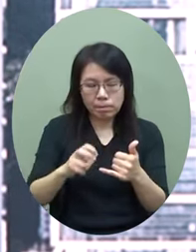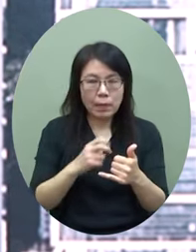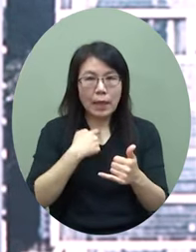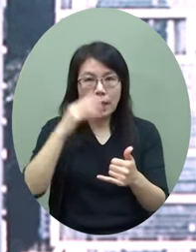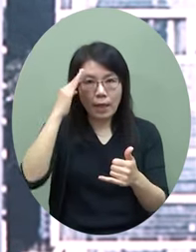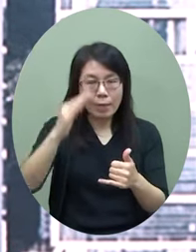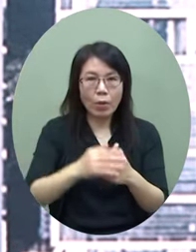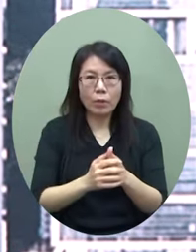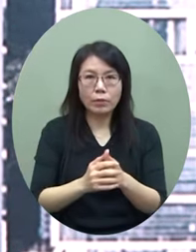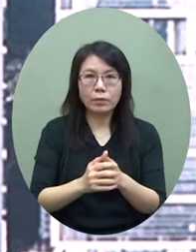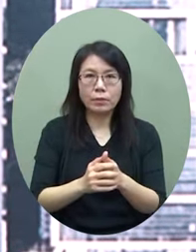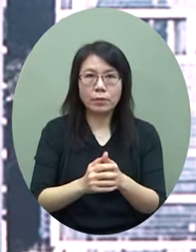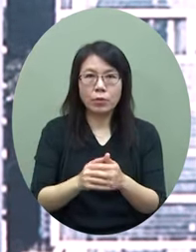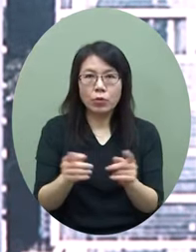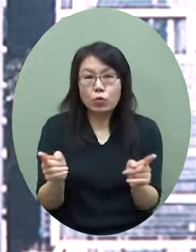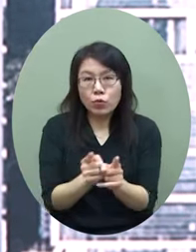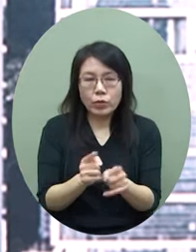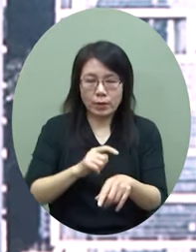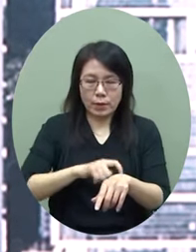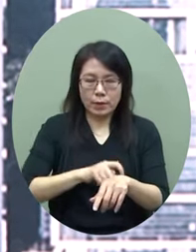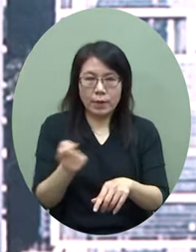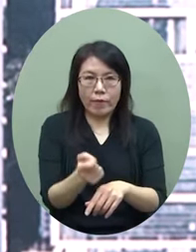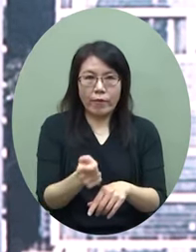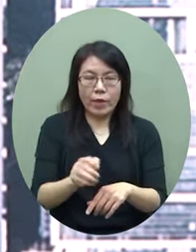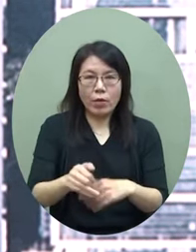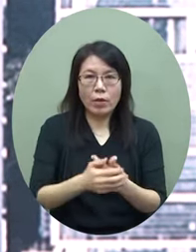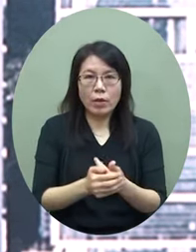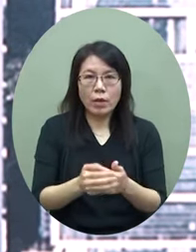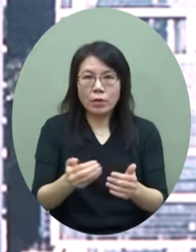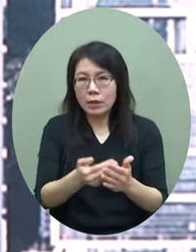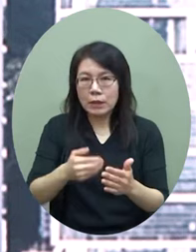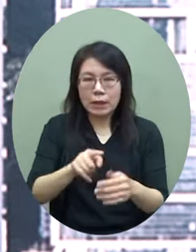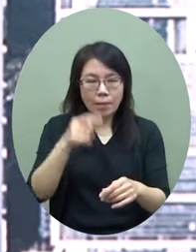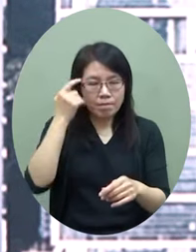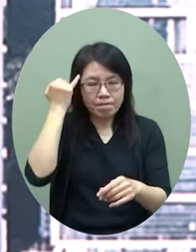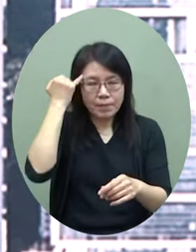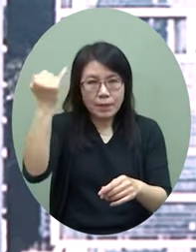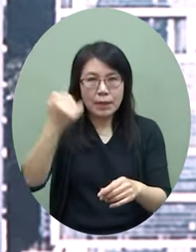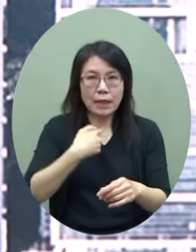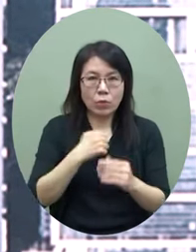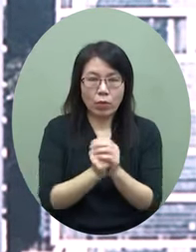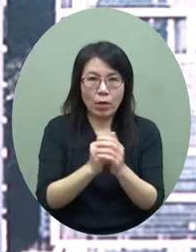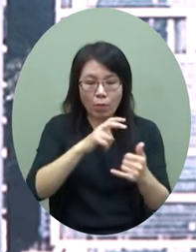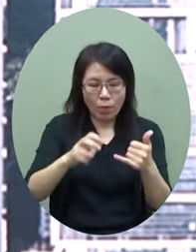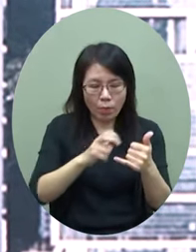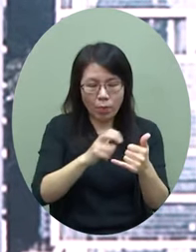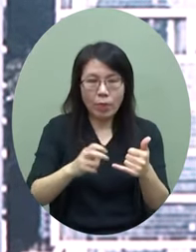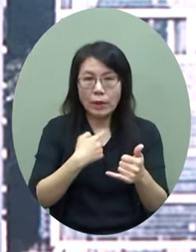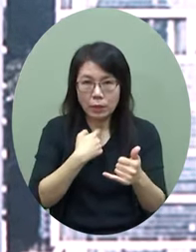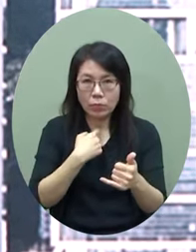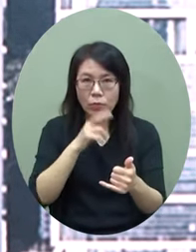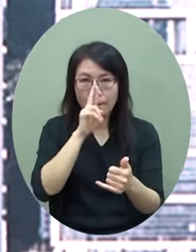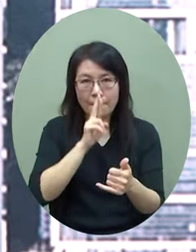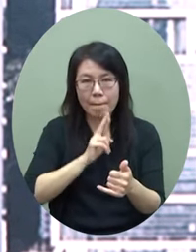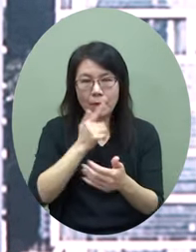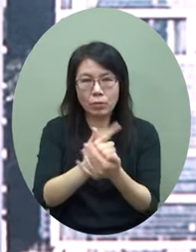希望在最短的時間大家都未知的時候我們要求他進行檢測所以保密性是